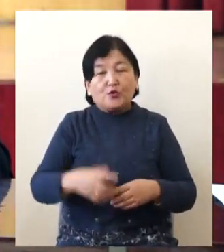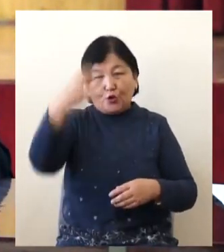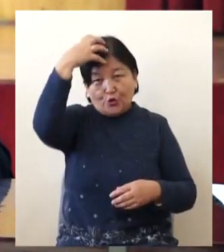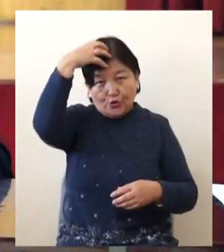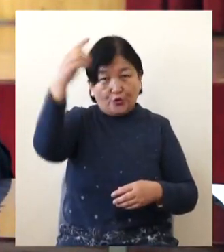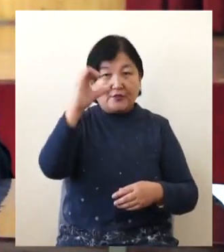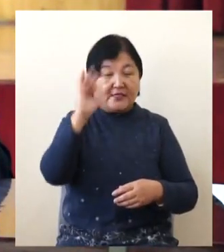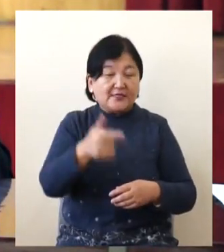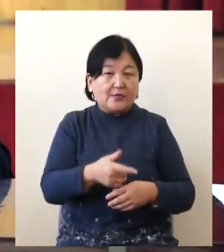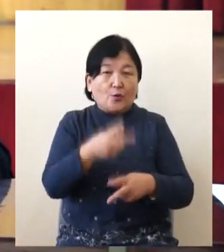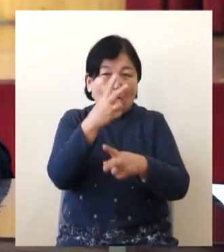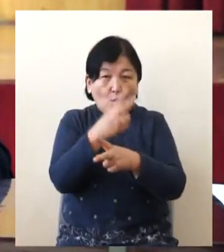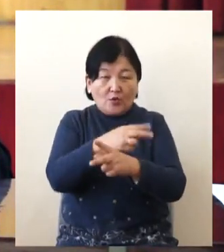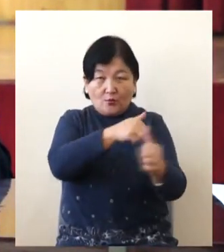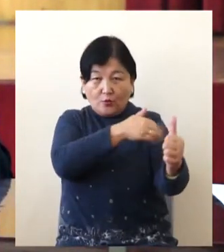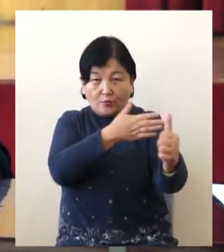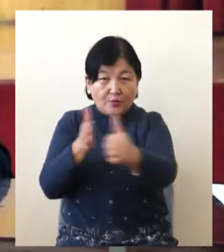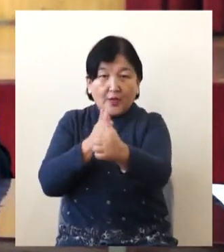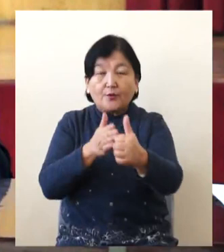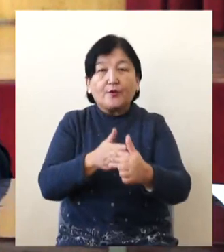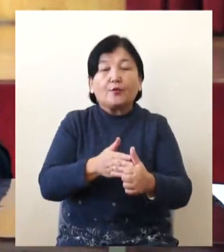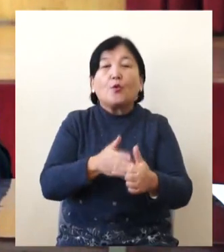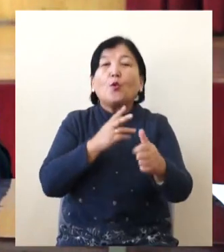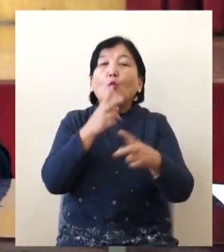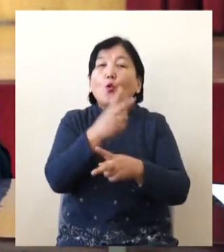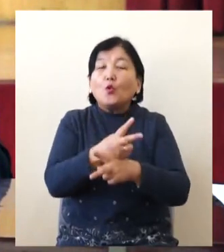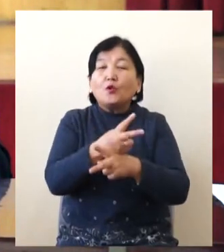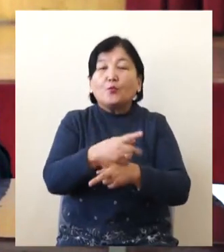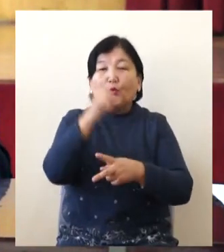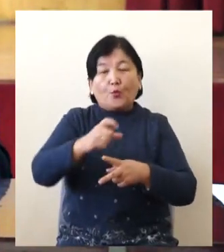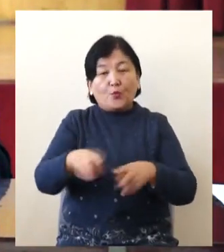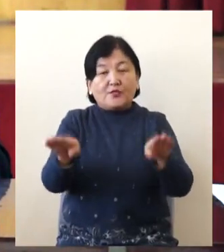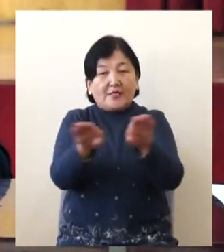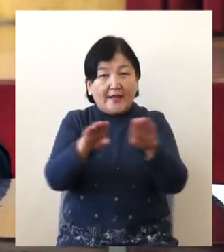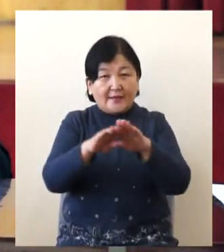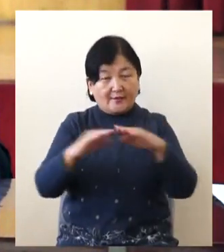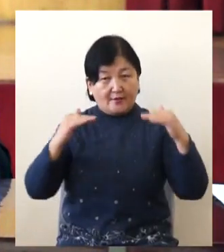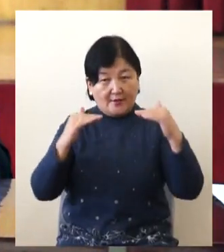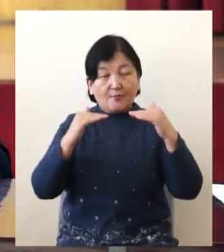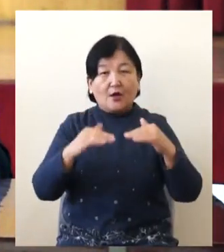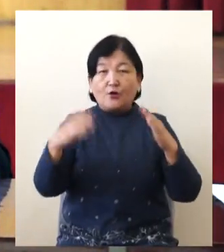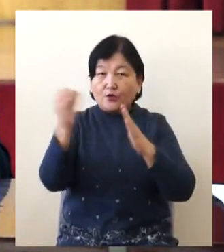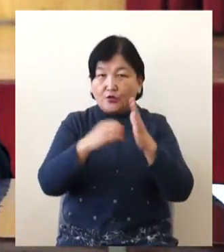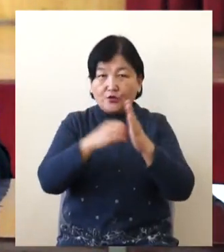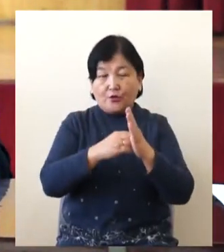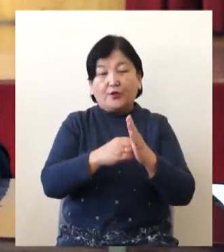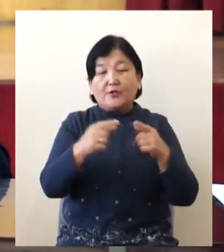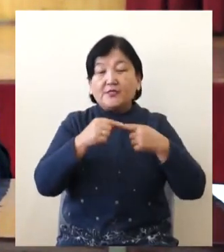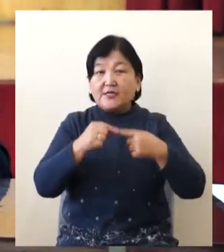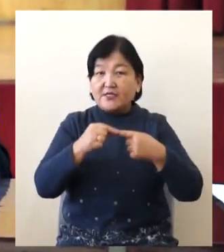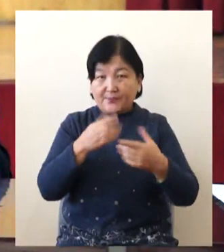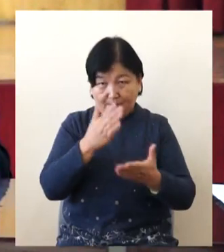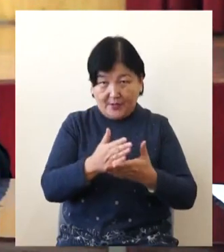сахиулах, хууль бүх хүнд ижил тэгшүүлжлэх зарчмыг хилдэг. Энэ зарчим хэрэгжихгүй